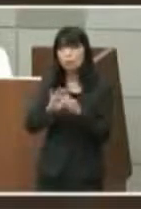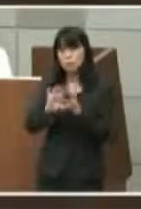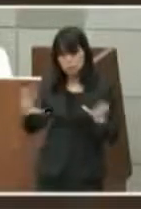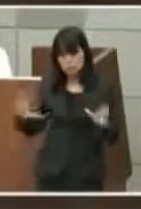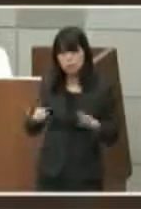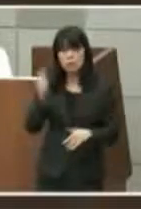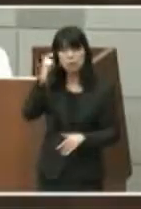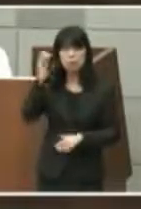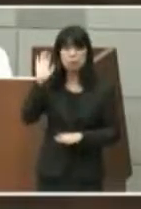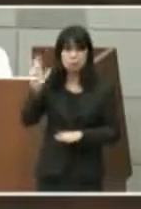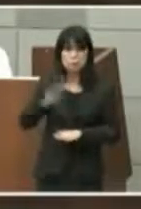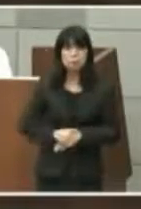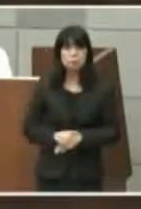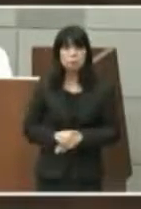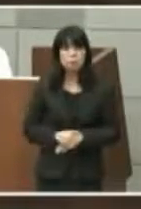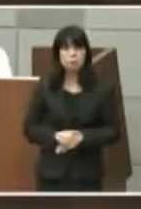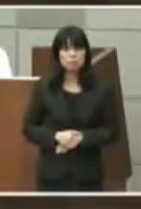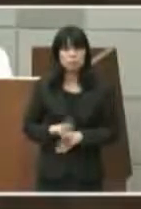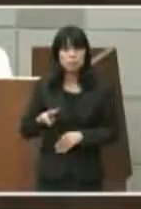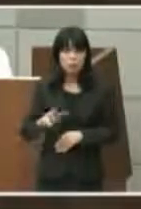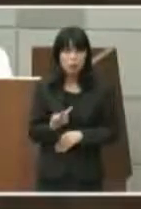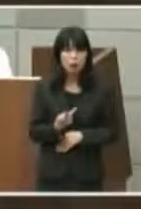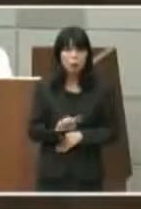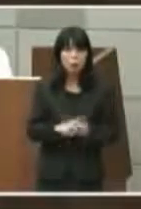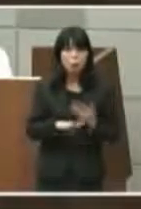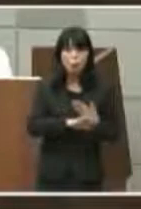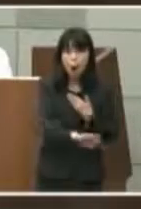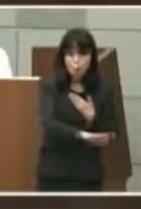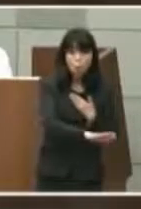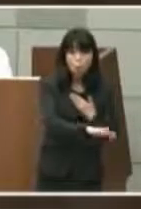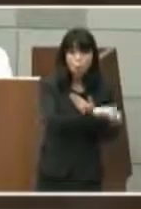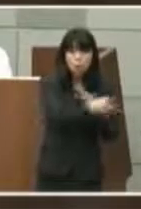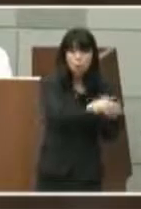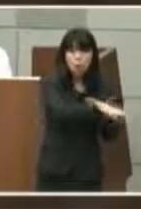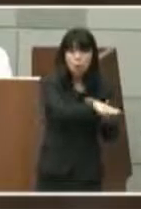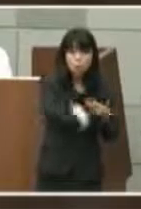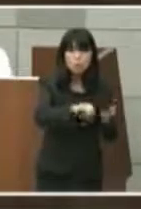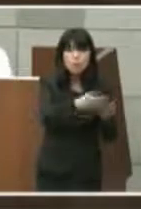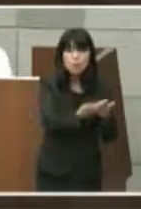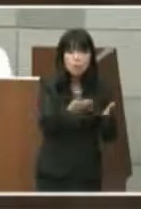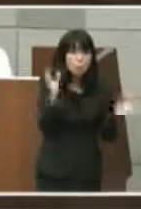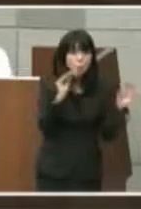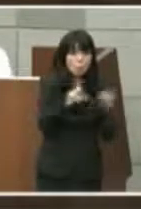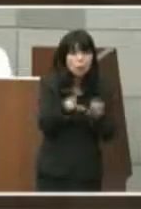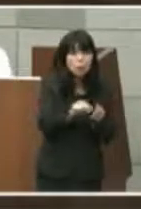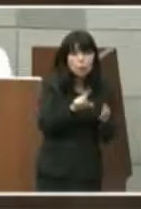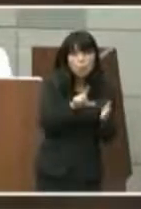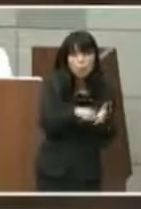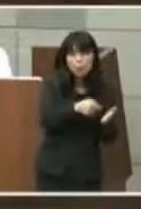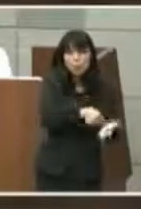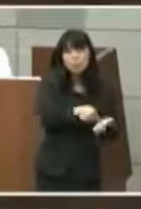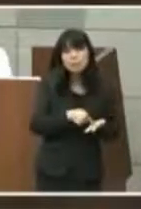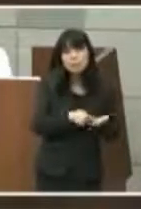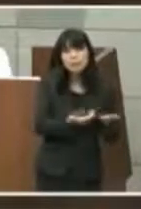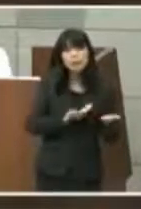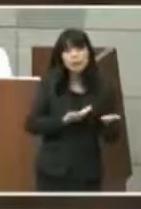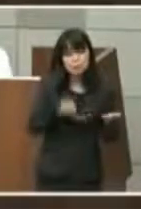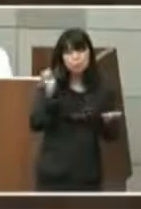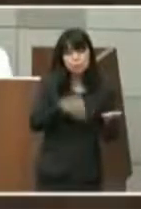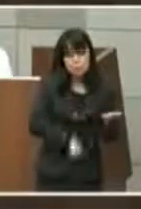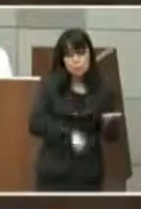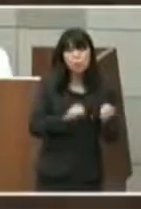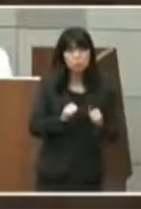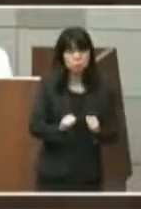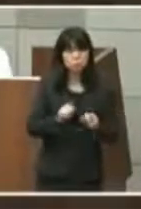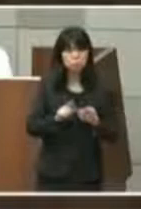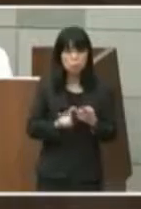ふうに考えております。なお他部署の職員が税情報を利用する際には申請に基づきまして許可を行う